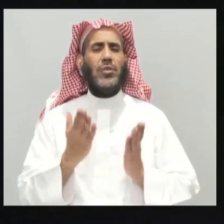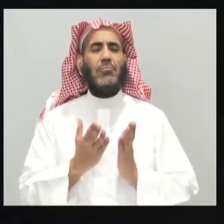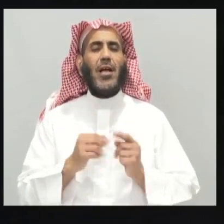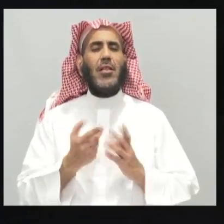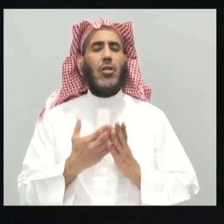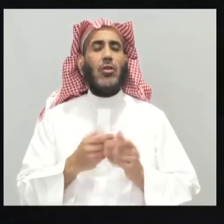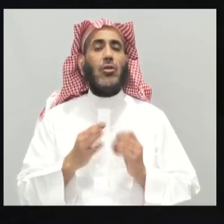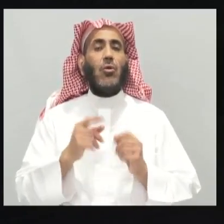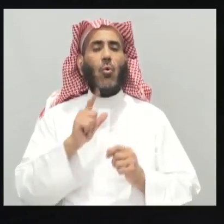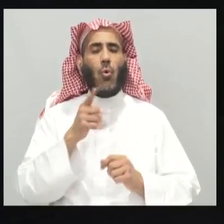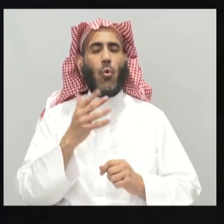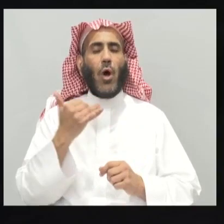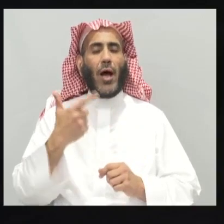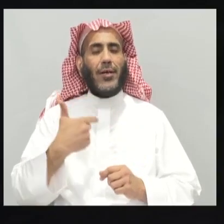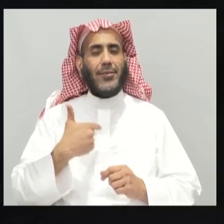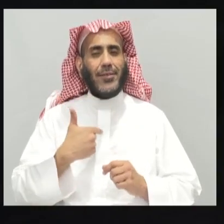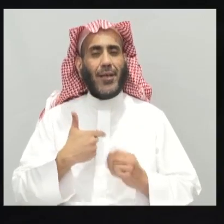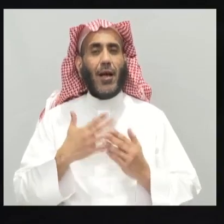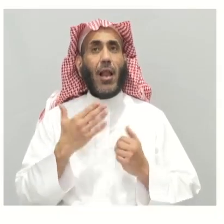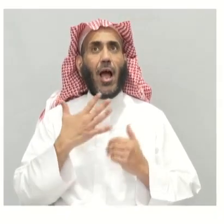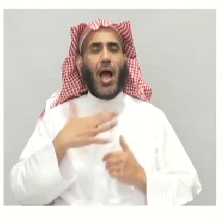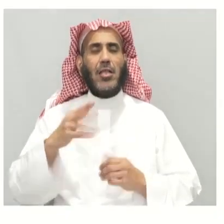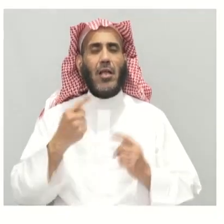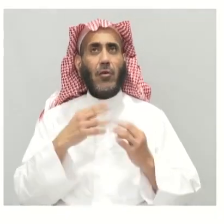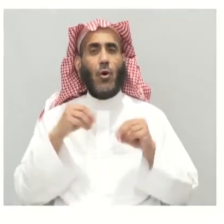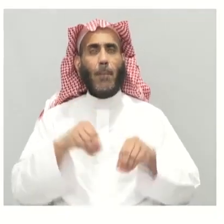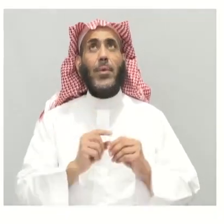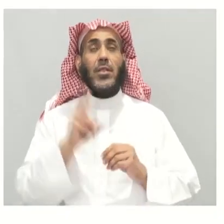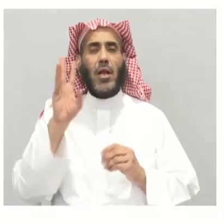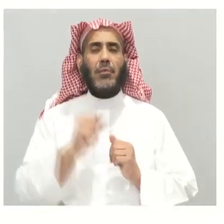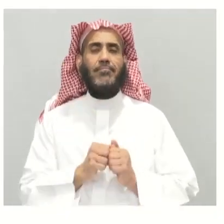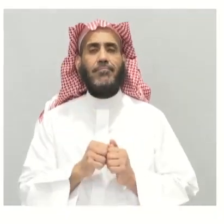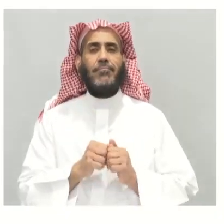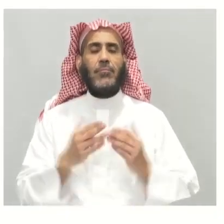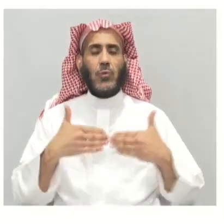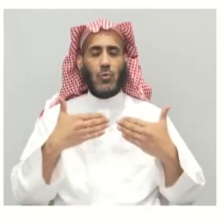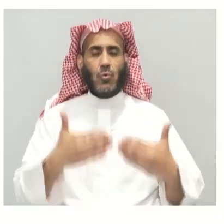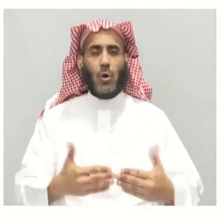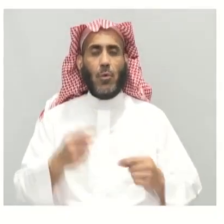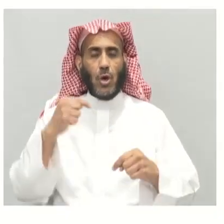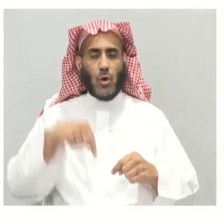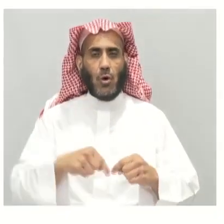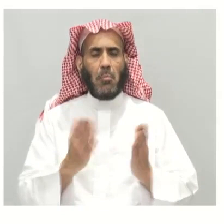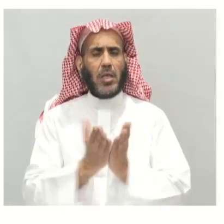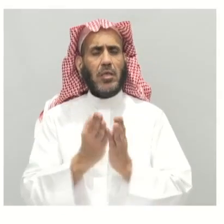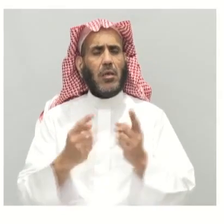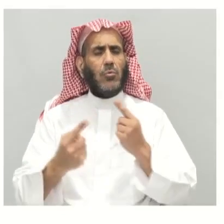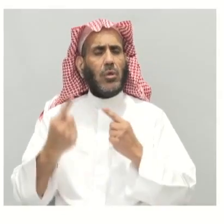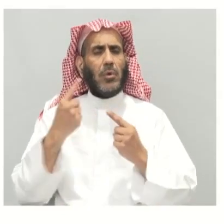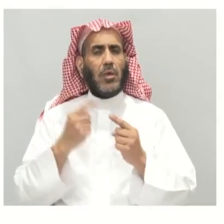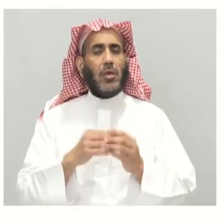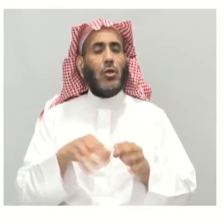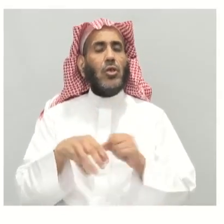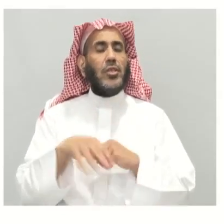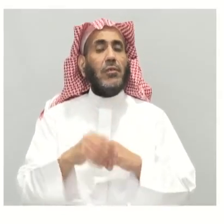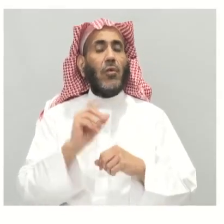مادة لغتي الخالدة. ونتعرف اليوم بإذن الله تعالى، أو نكمل اليوم ما درسناه سابقا في الصنف